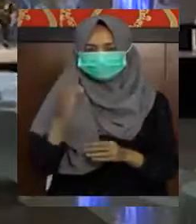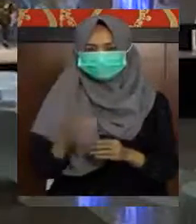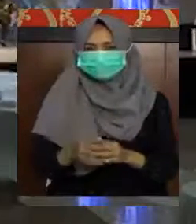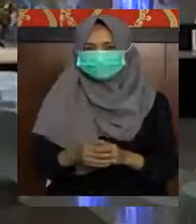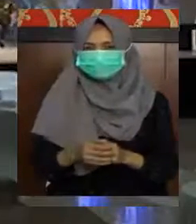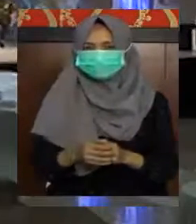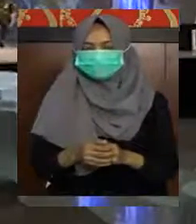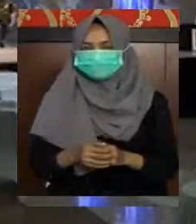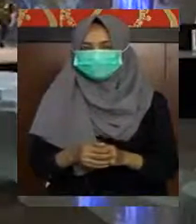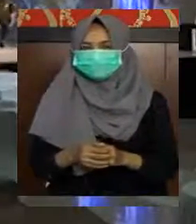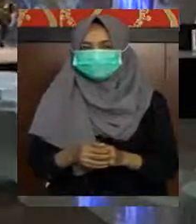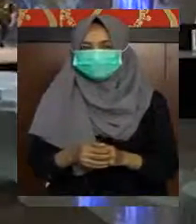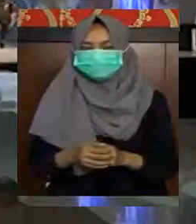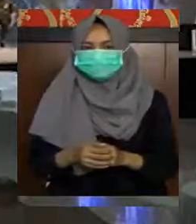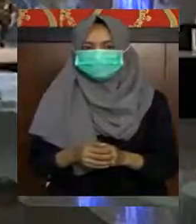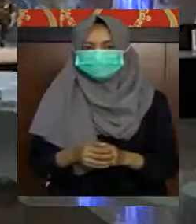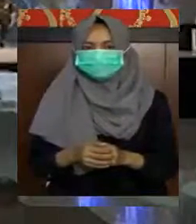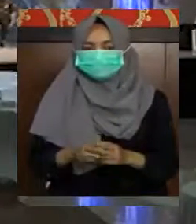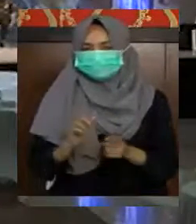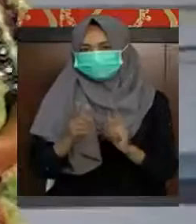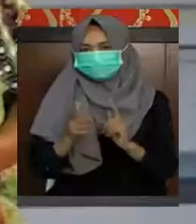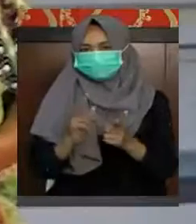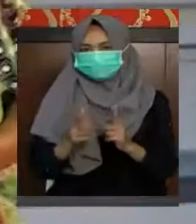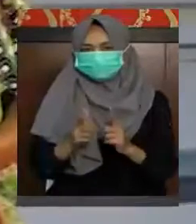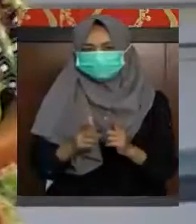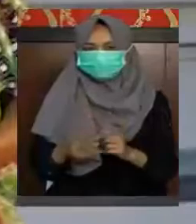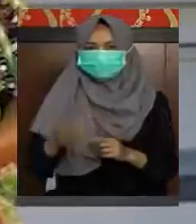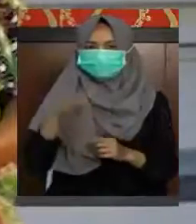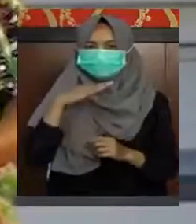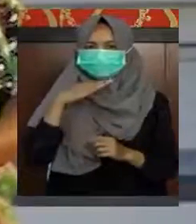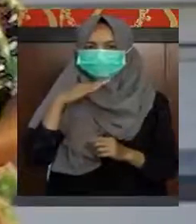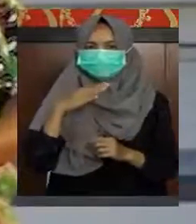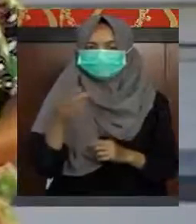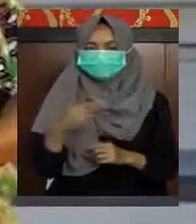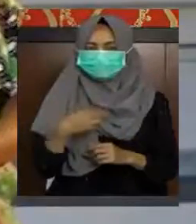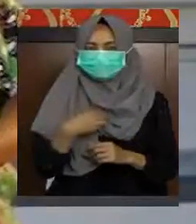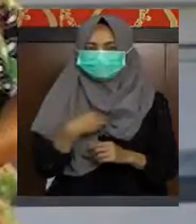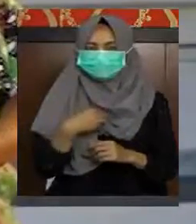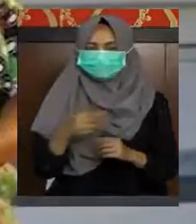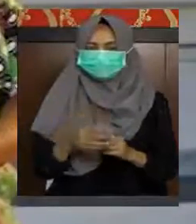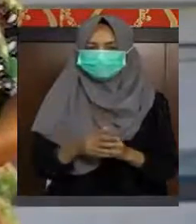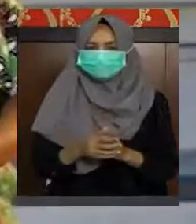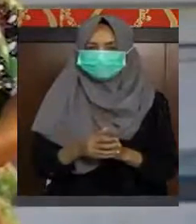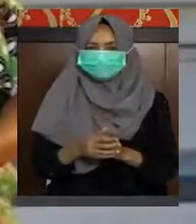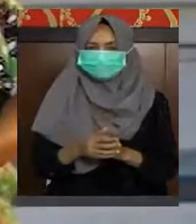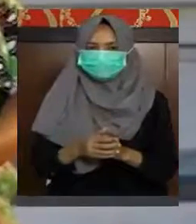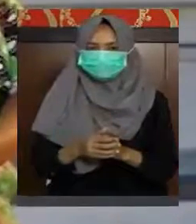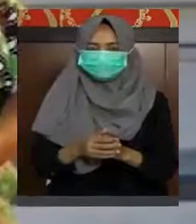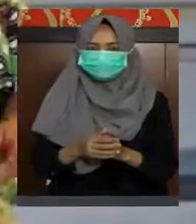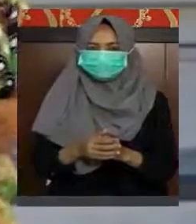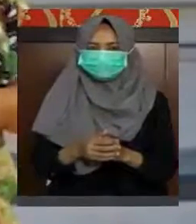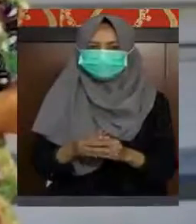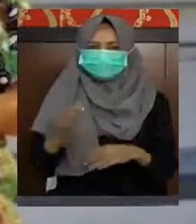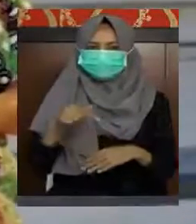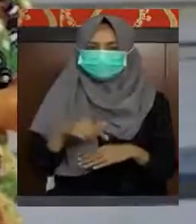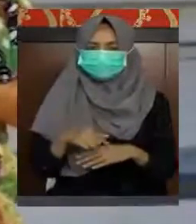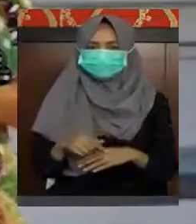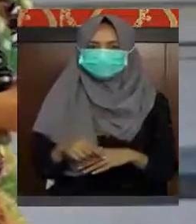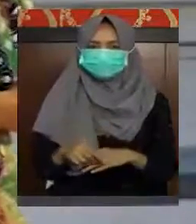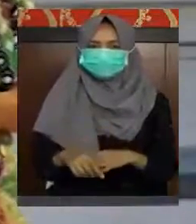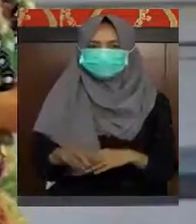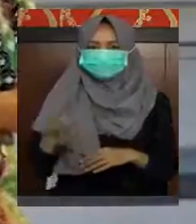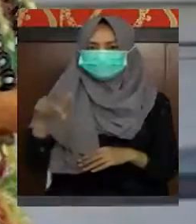1. Waktu dengan durasi yang sama. 1 menit dapat dimanfaatkan untuk meyakinkan pemirsa dan pendukung. Sebelumnya saya dan Pak Yasin mohon